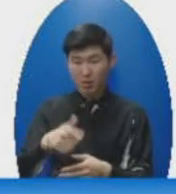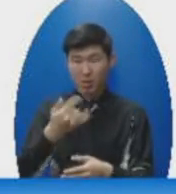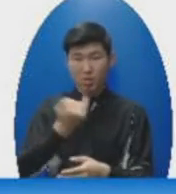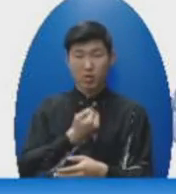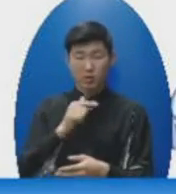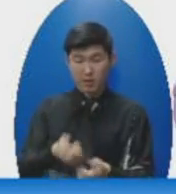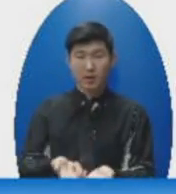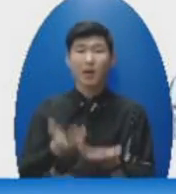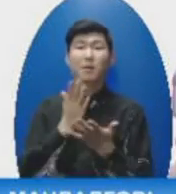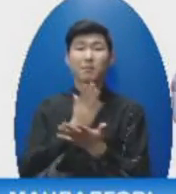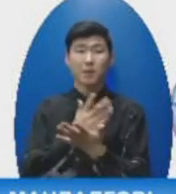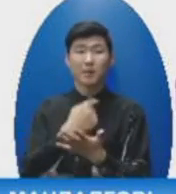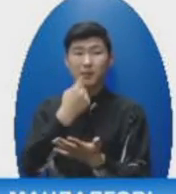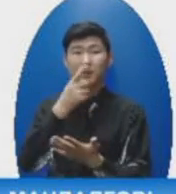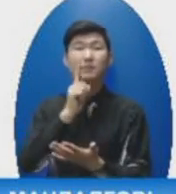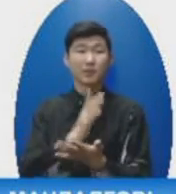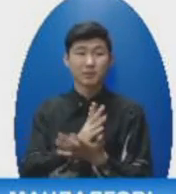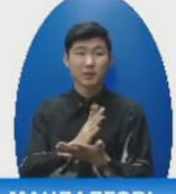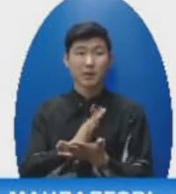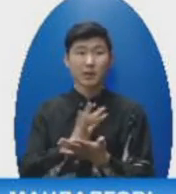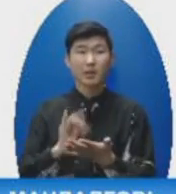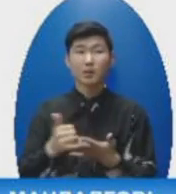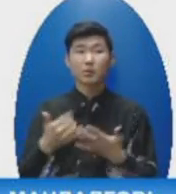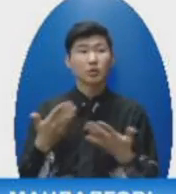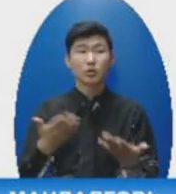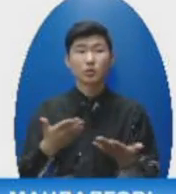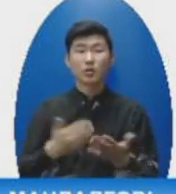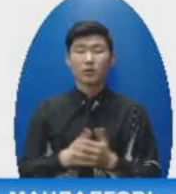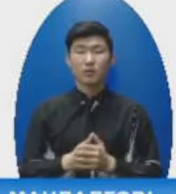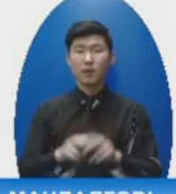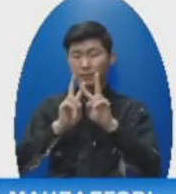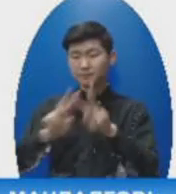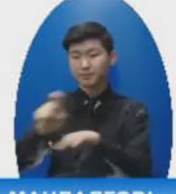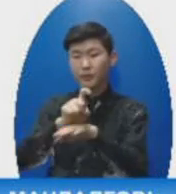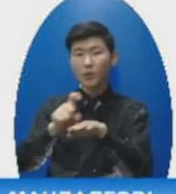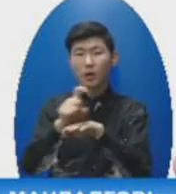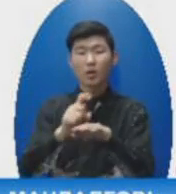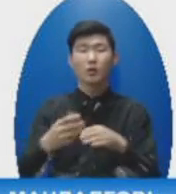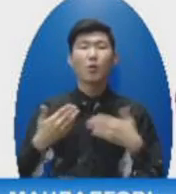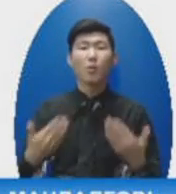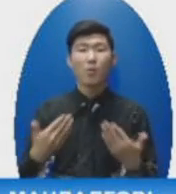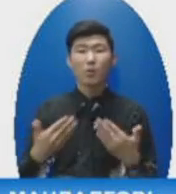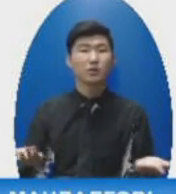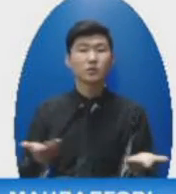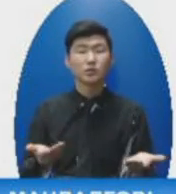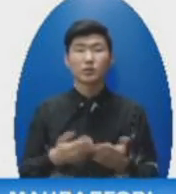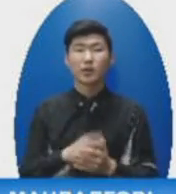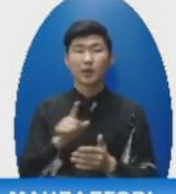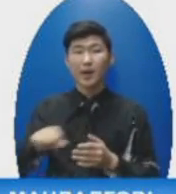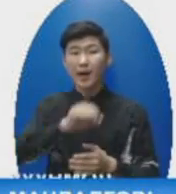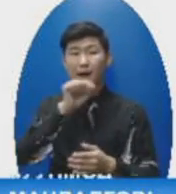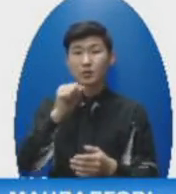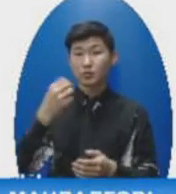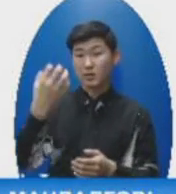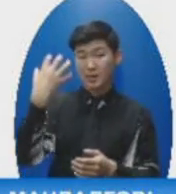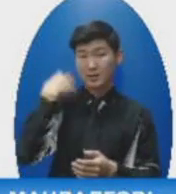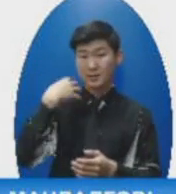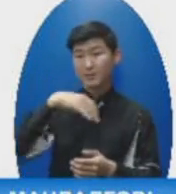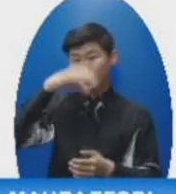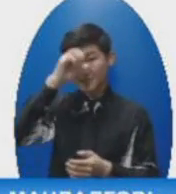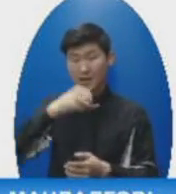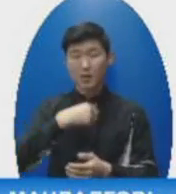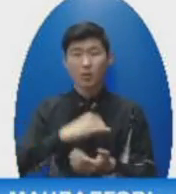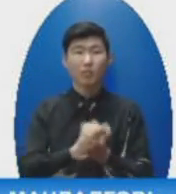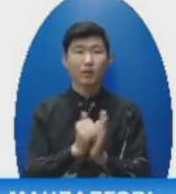ирж байгаа маа л гэж би хэлэх гээд байгаа. Тийм учраас бол байнгын хорооны хурал дээр би энэ асуудал эрхэлсэн сайдын хувьд энэ